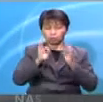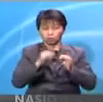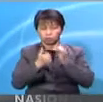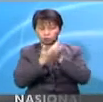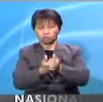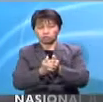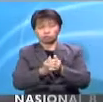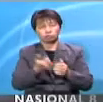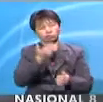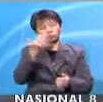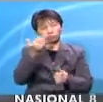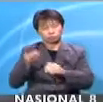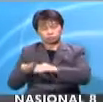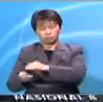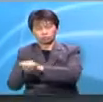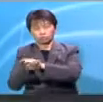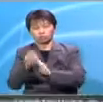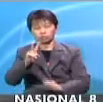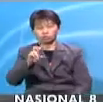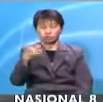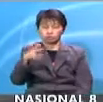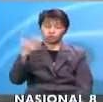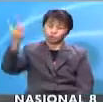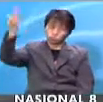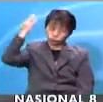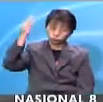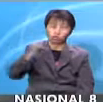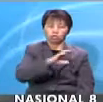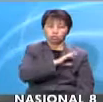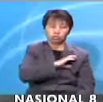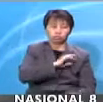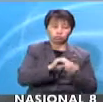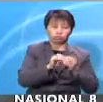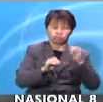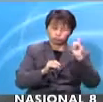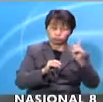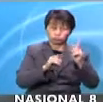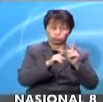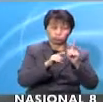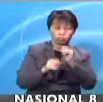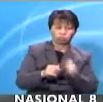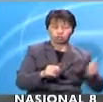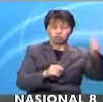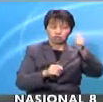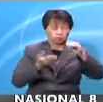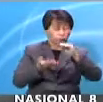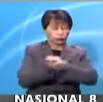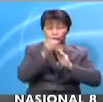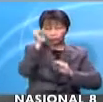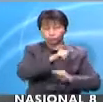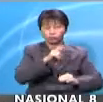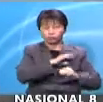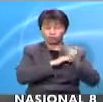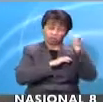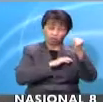genre 2013 sebelumnya bully atas paling korak paling